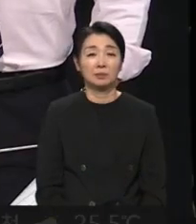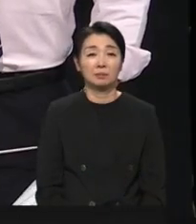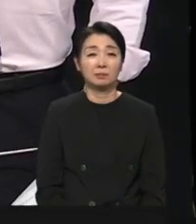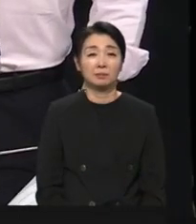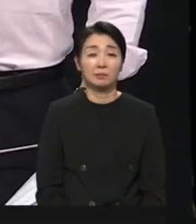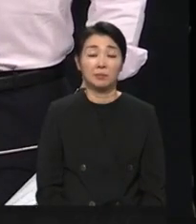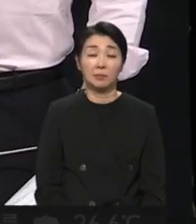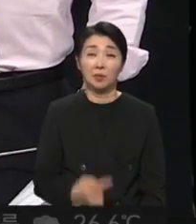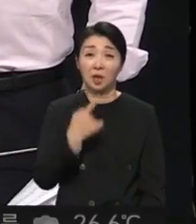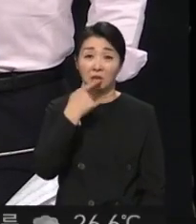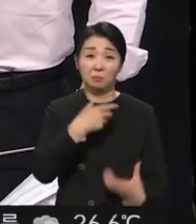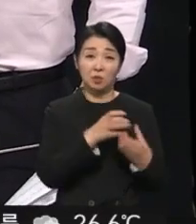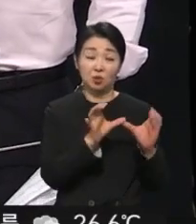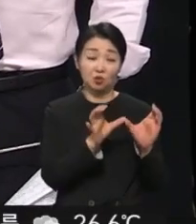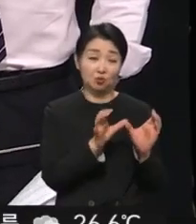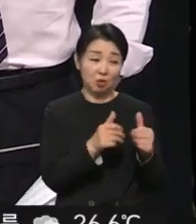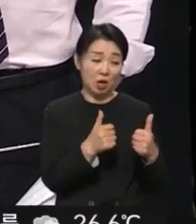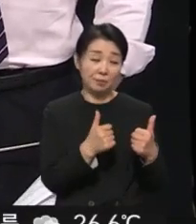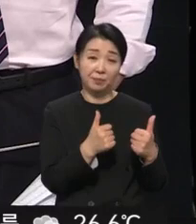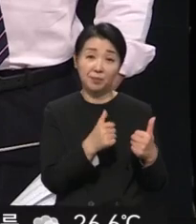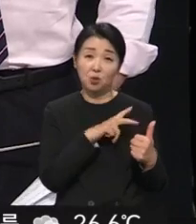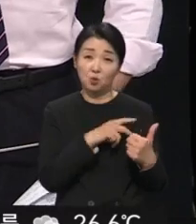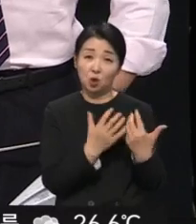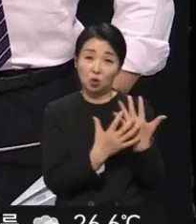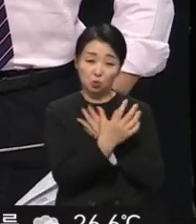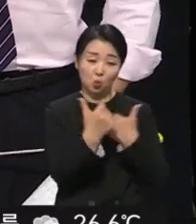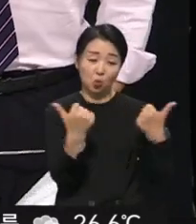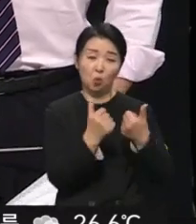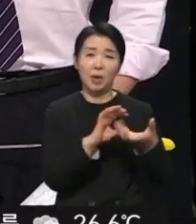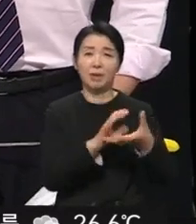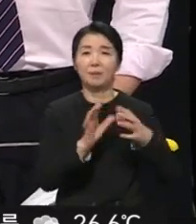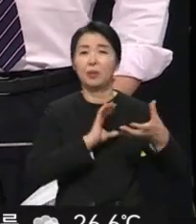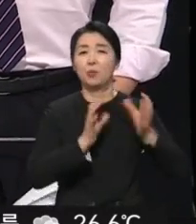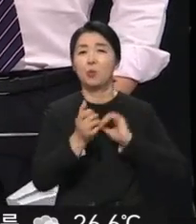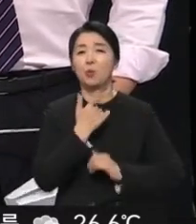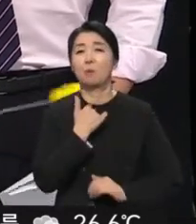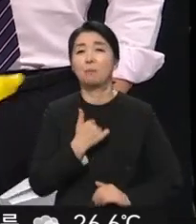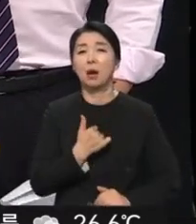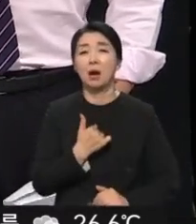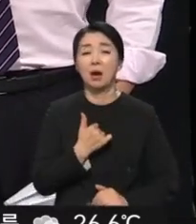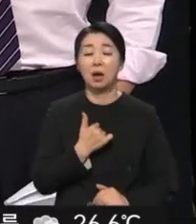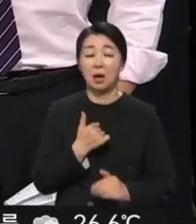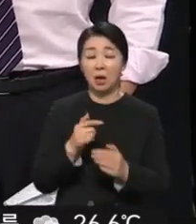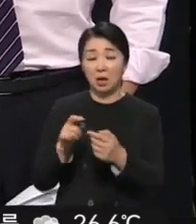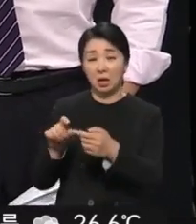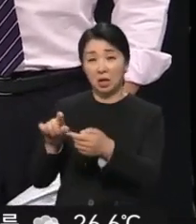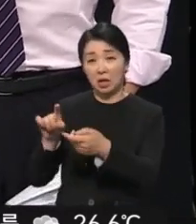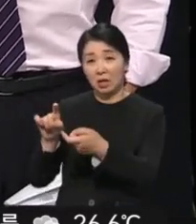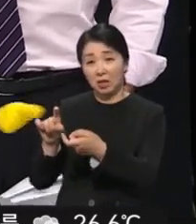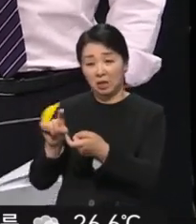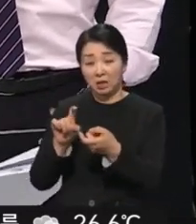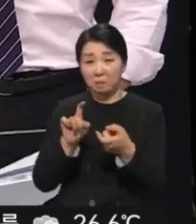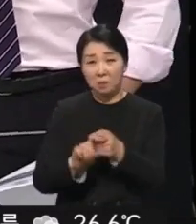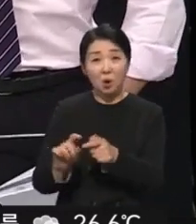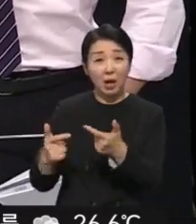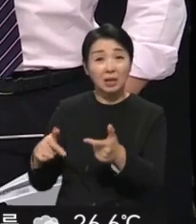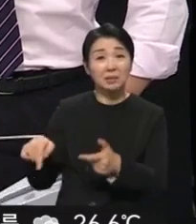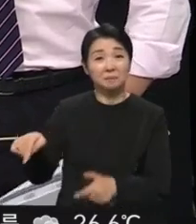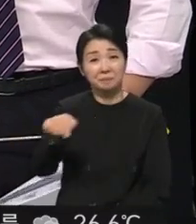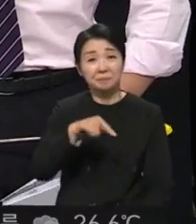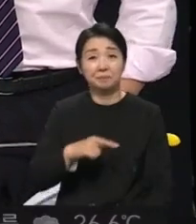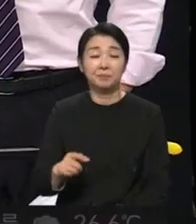어제 민주당 의원총회에서 이 문제를 두고 토론이 벌어졌는데요. 애초 비명계를 중심으로 이 민주당 의원 30여